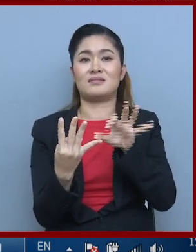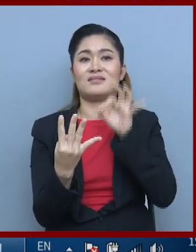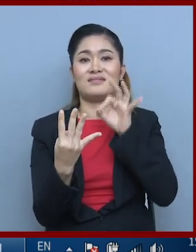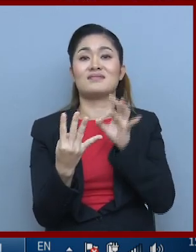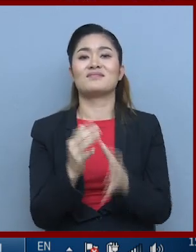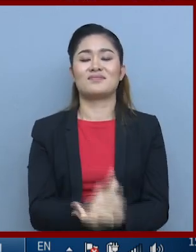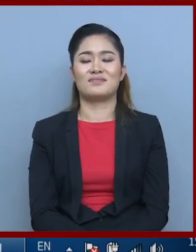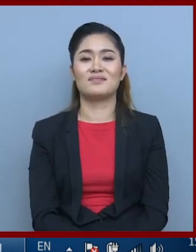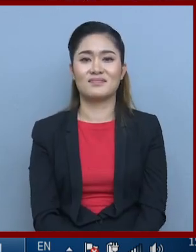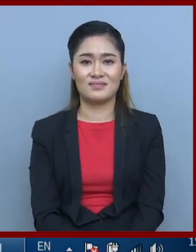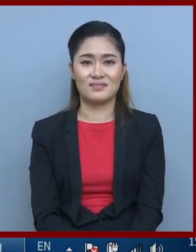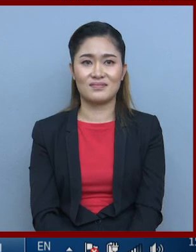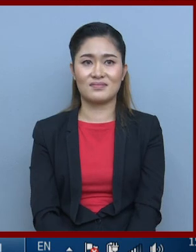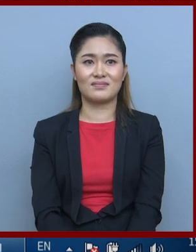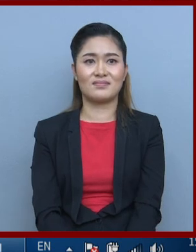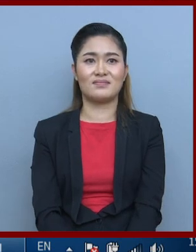เป็น4